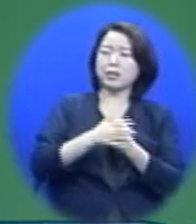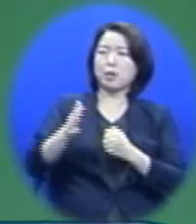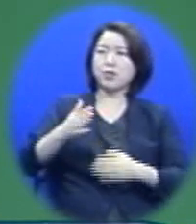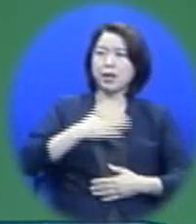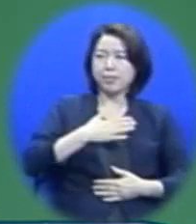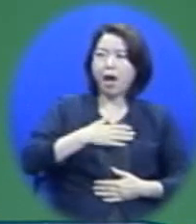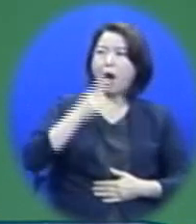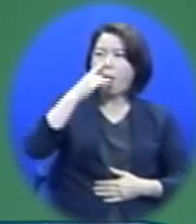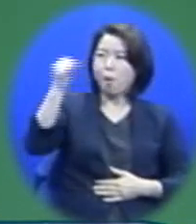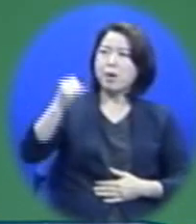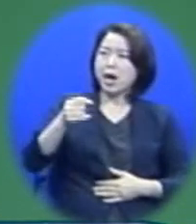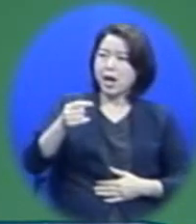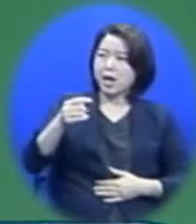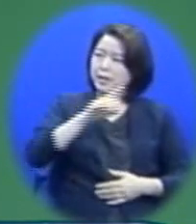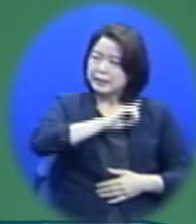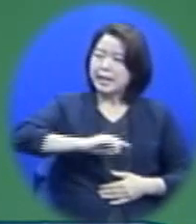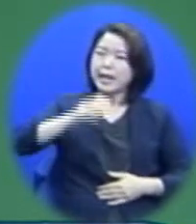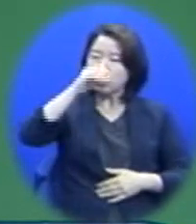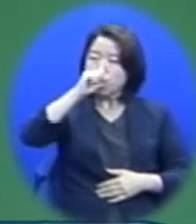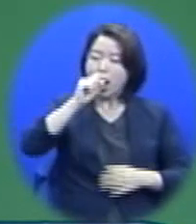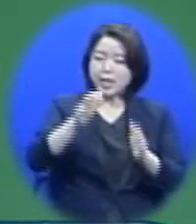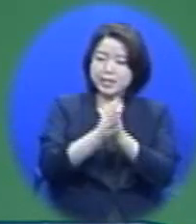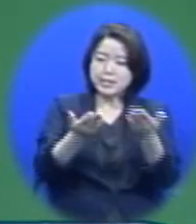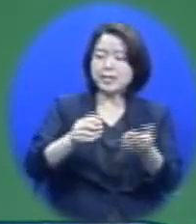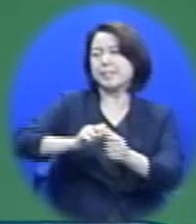가장 좋아하는 책을 찢어버렸어요.